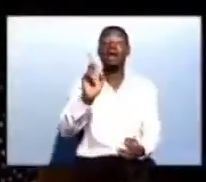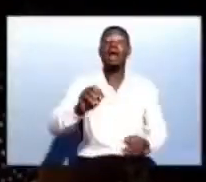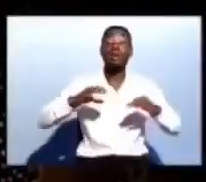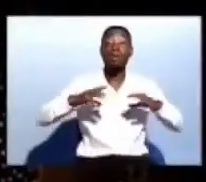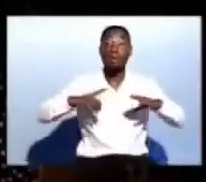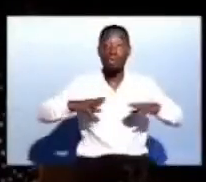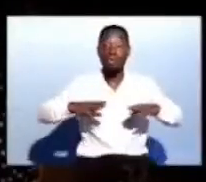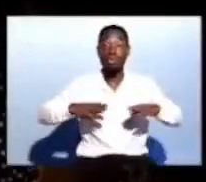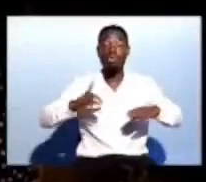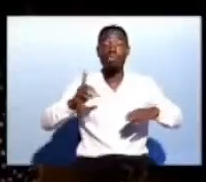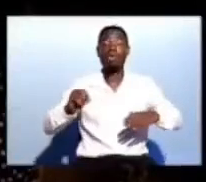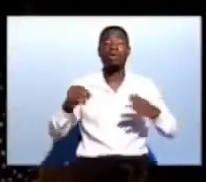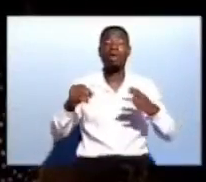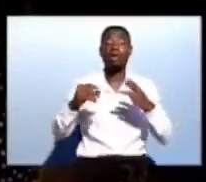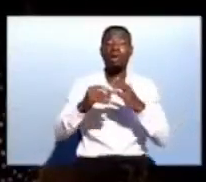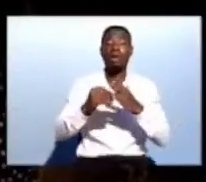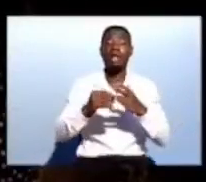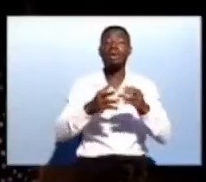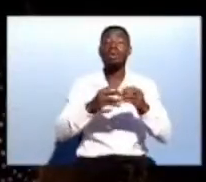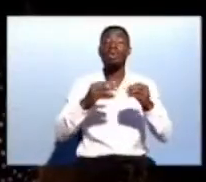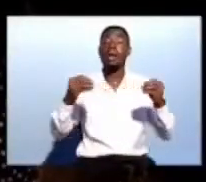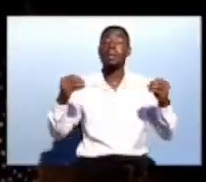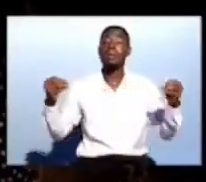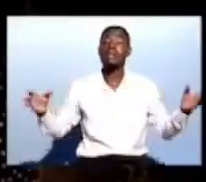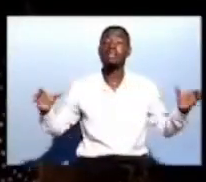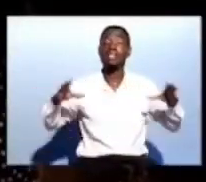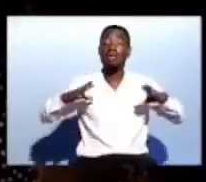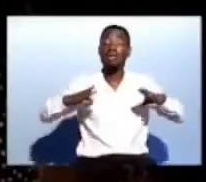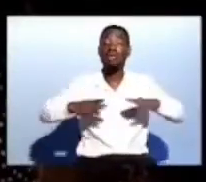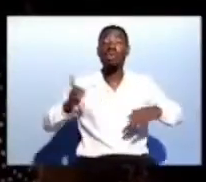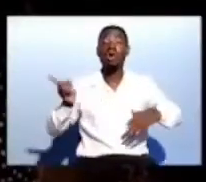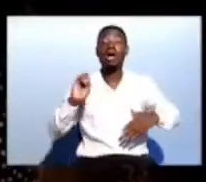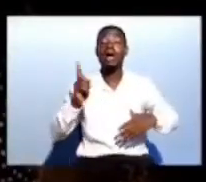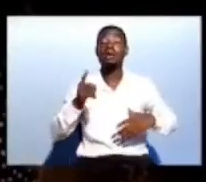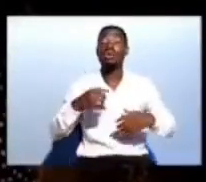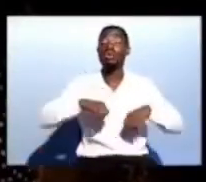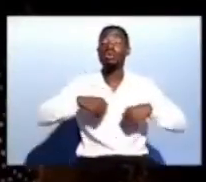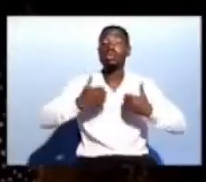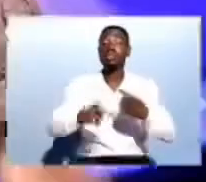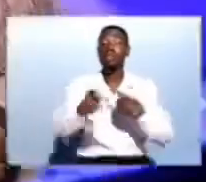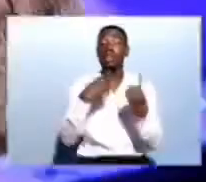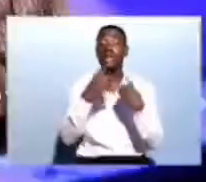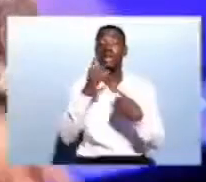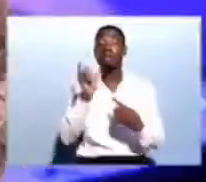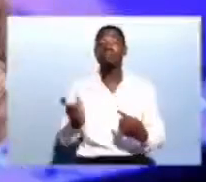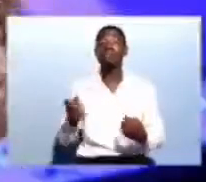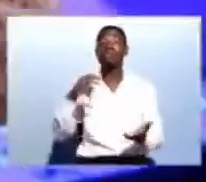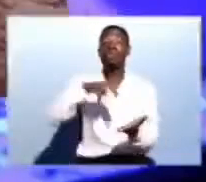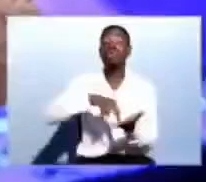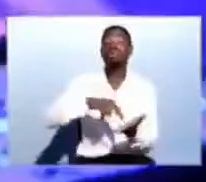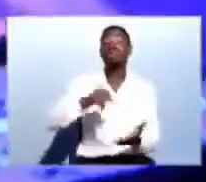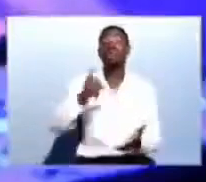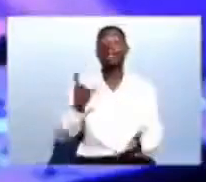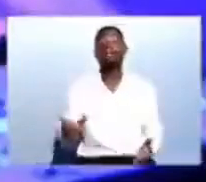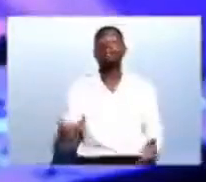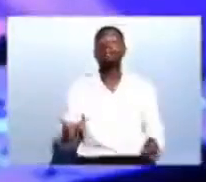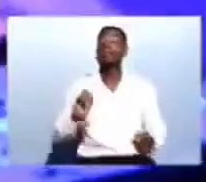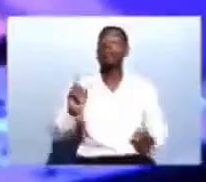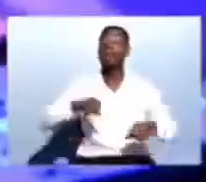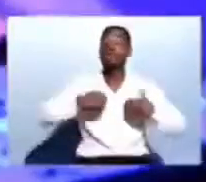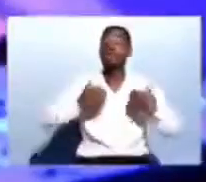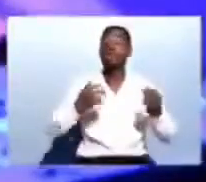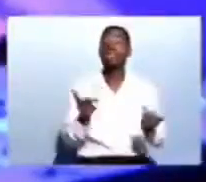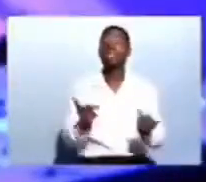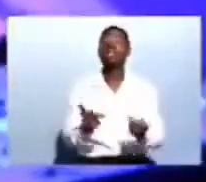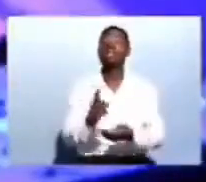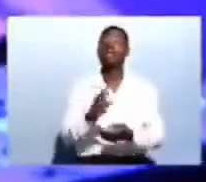Kuna wanandoa wanapooana wanapoteza uhuru wao kabisa. Haruhusiwi kuongea na mtu, haruhusiwi kusimama na mtu. Yaani kama yuko kwenye